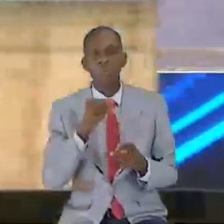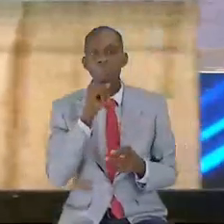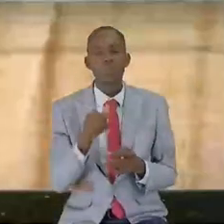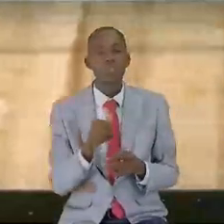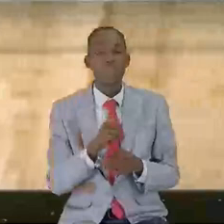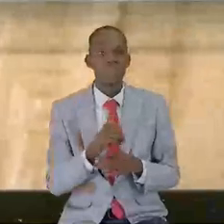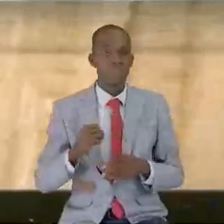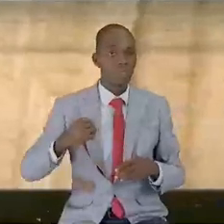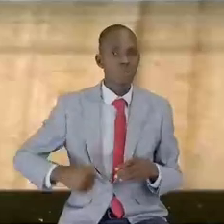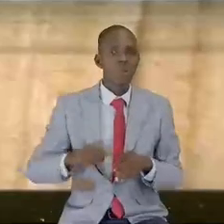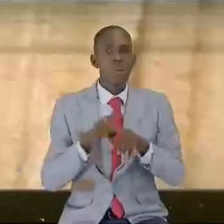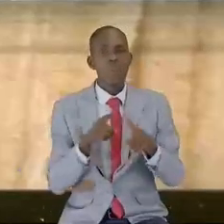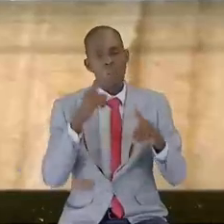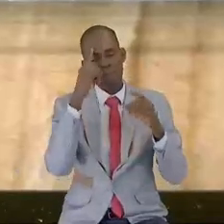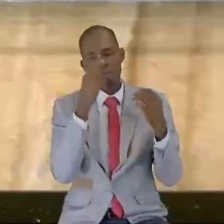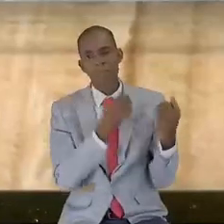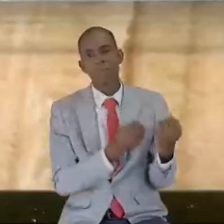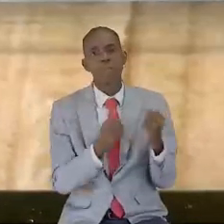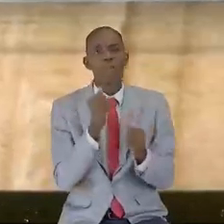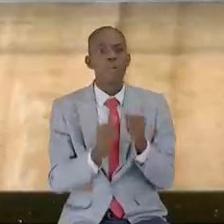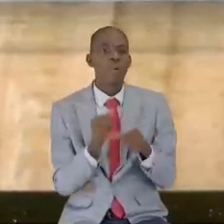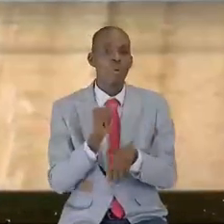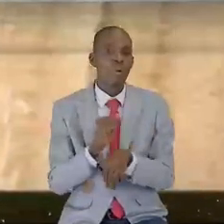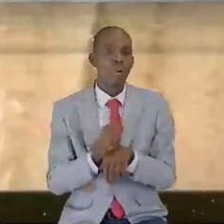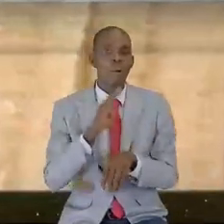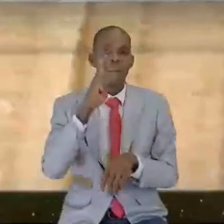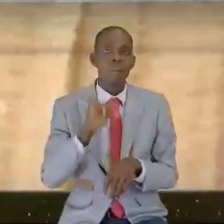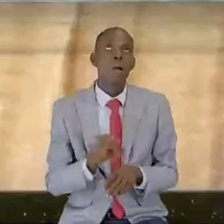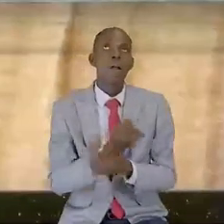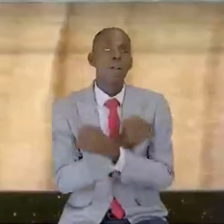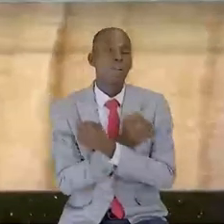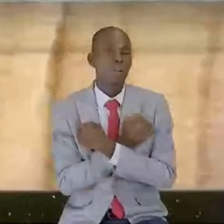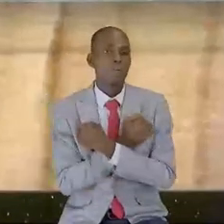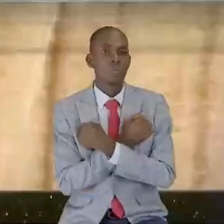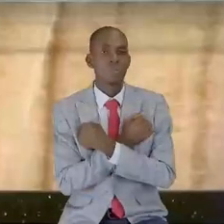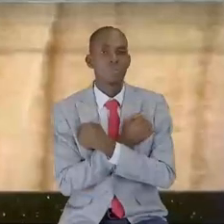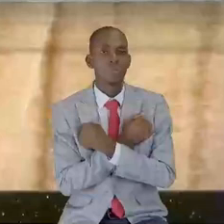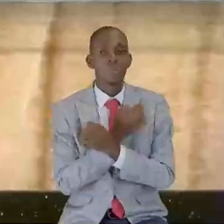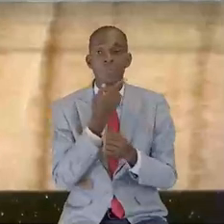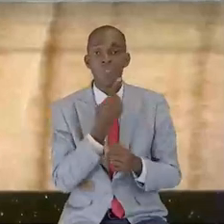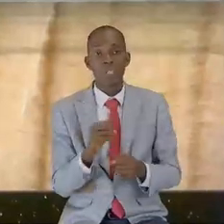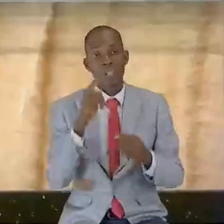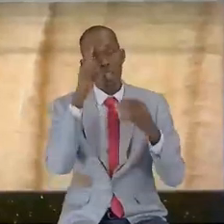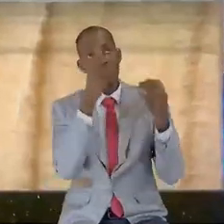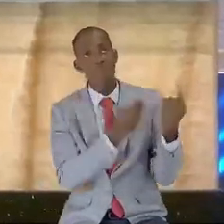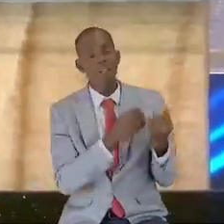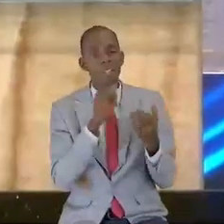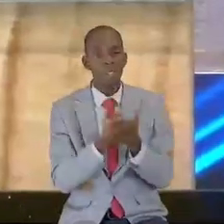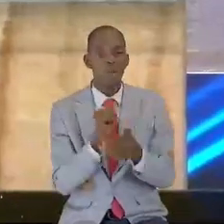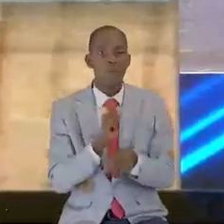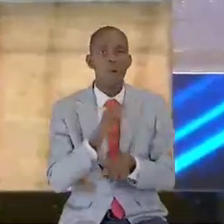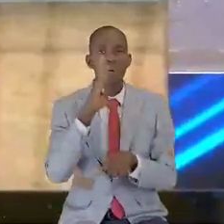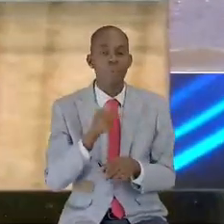qui est agissante par la charité. La foi agissante par